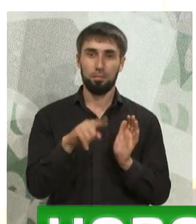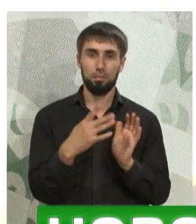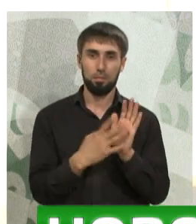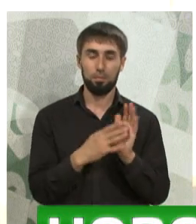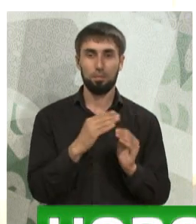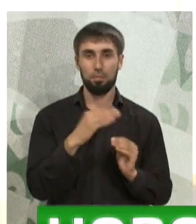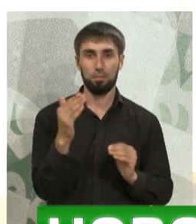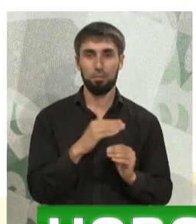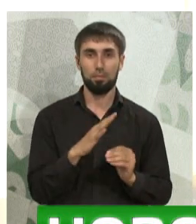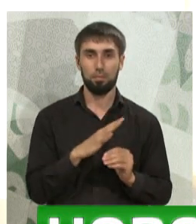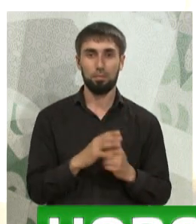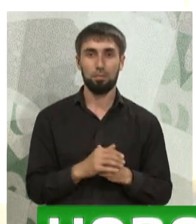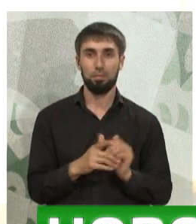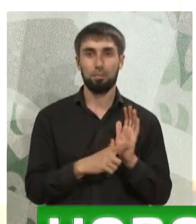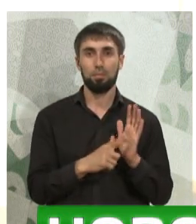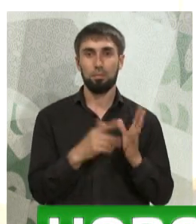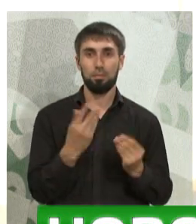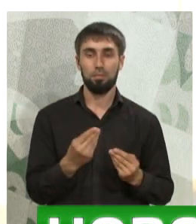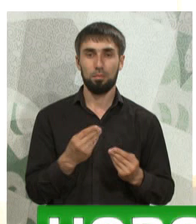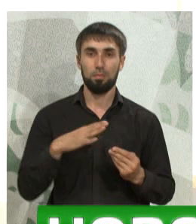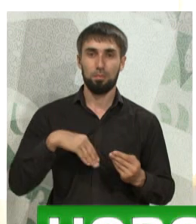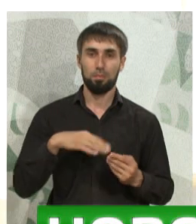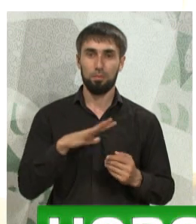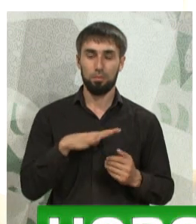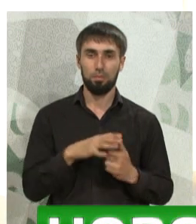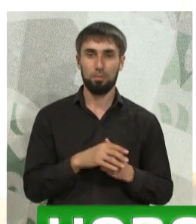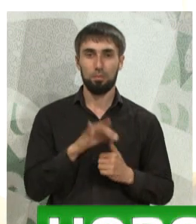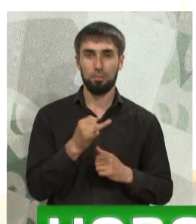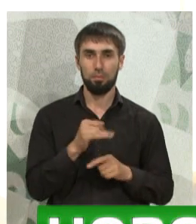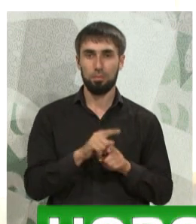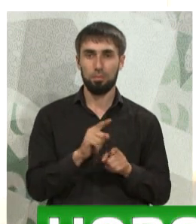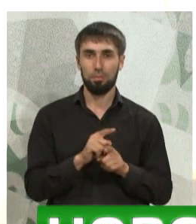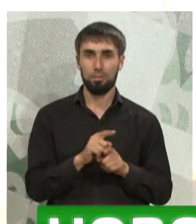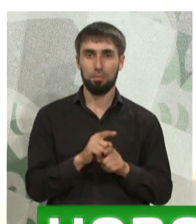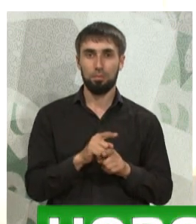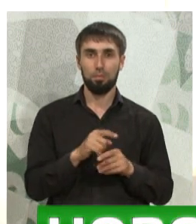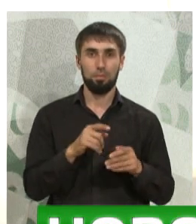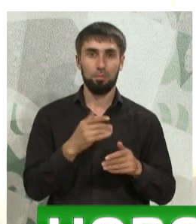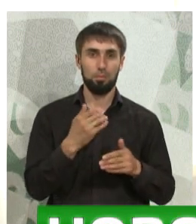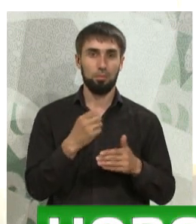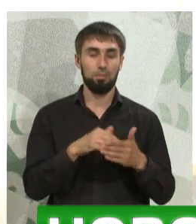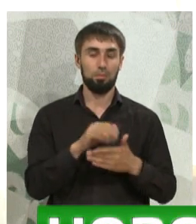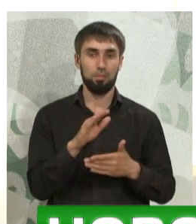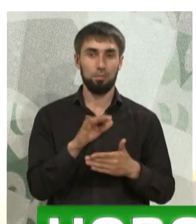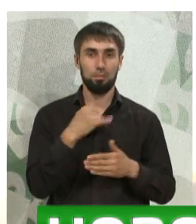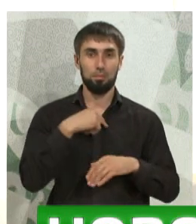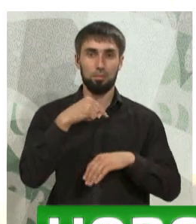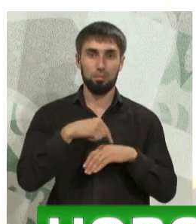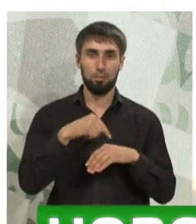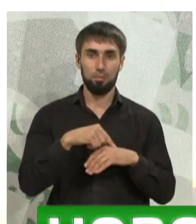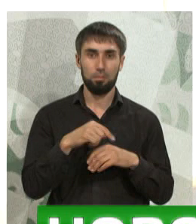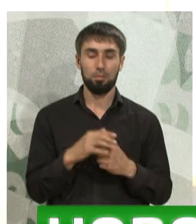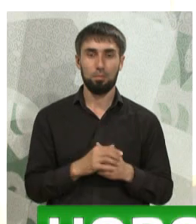38, 38,2, до 38,9 доходило, 7 дней. Потом раз, моментально как-то на улучшение пошло, и я почувствовал, и